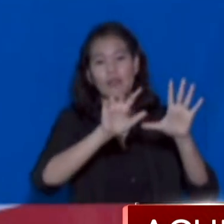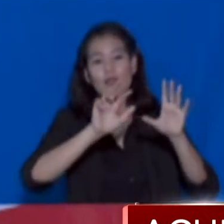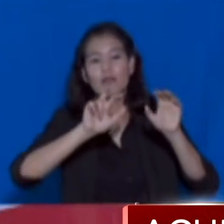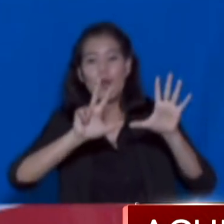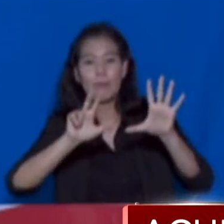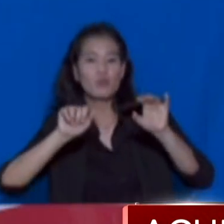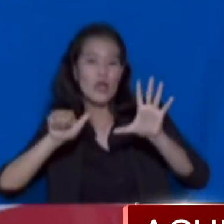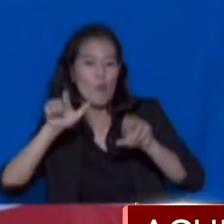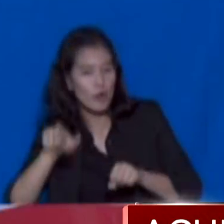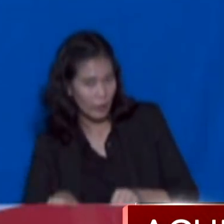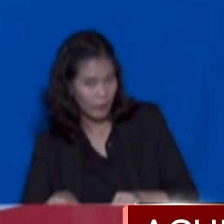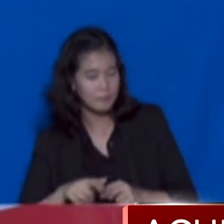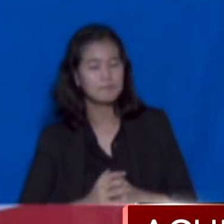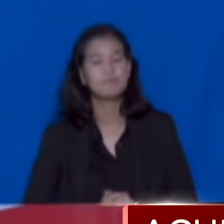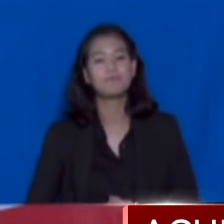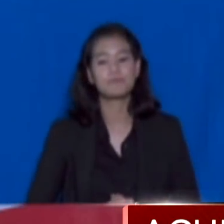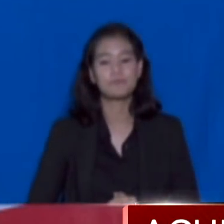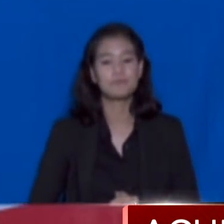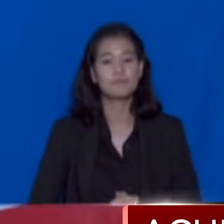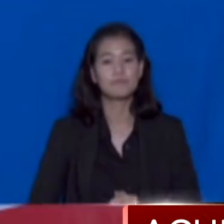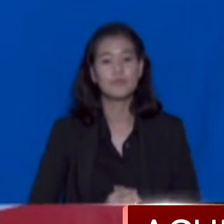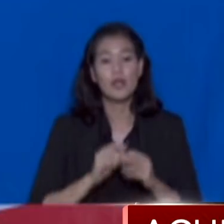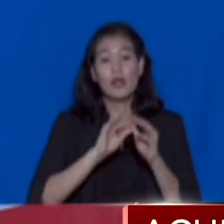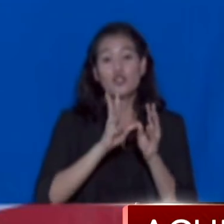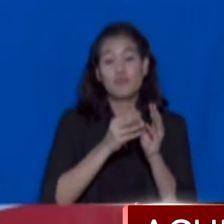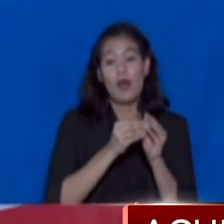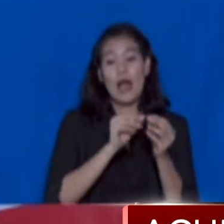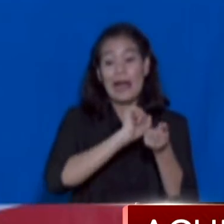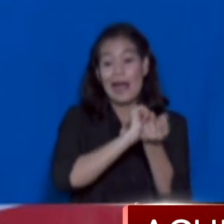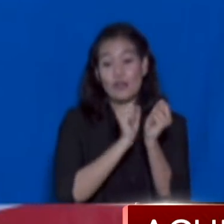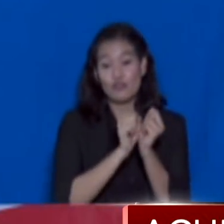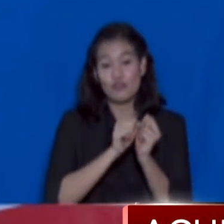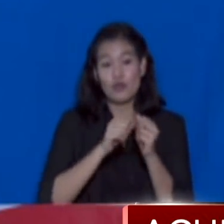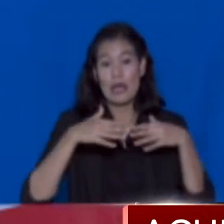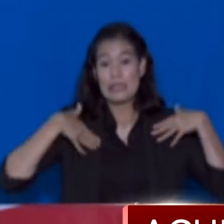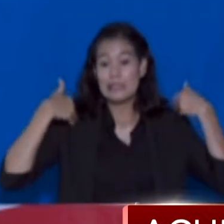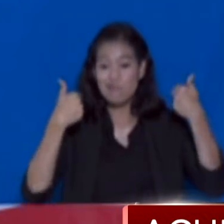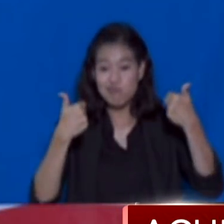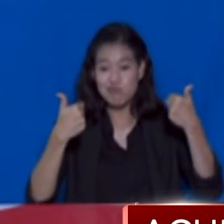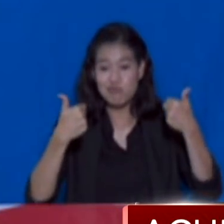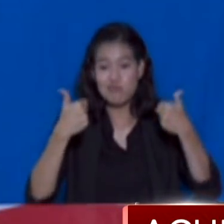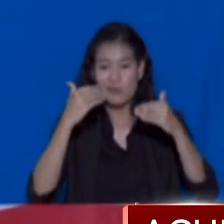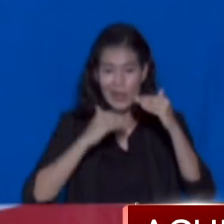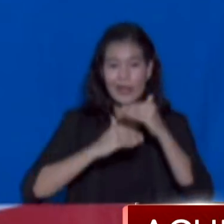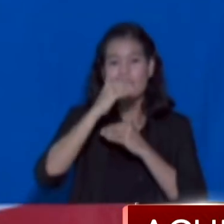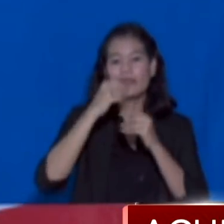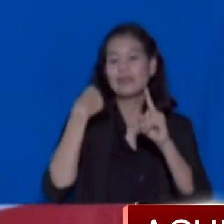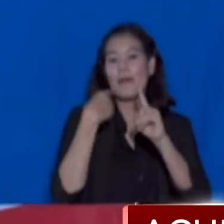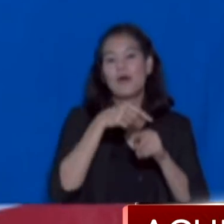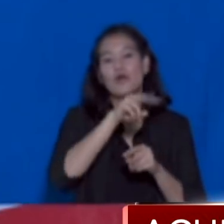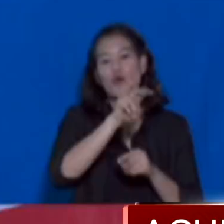1986 jumlah kasus yang sembuh meningkat 22 orang